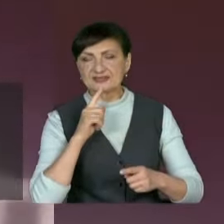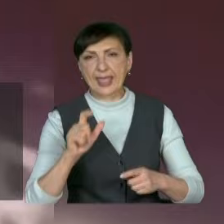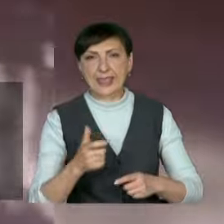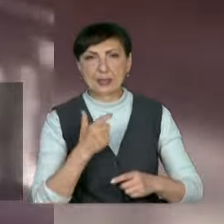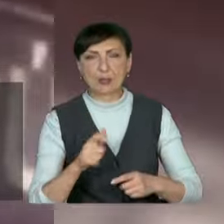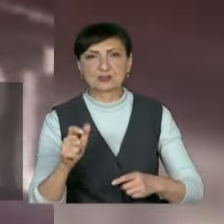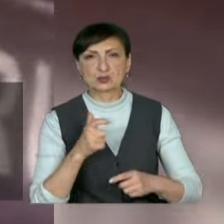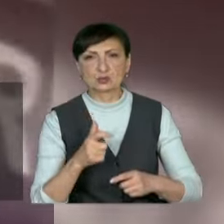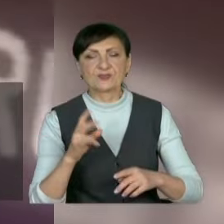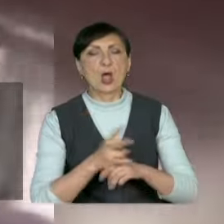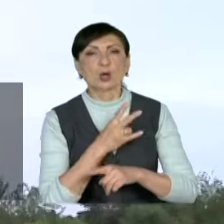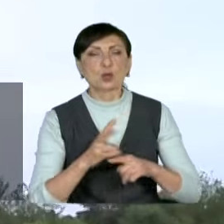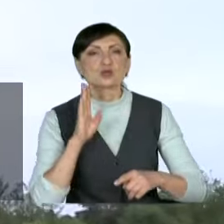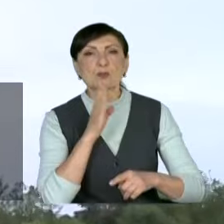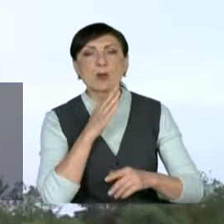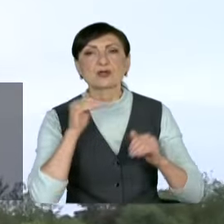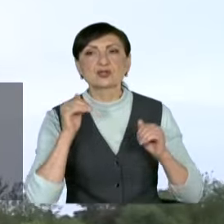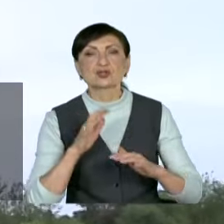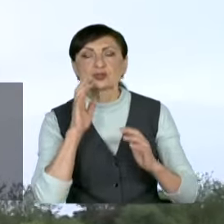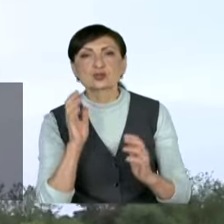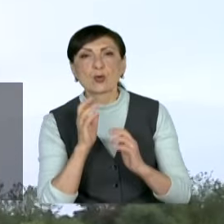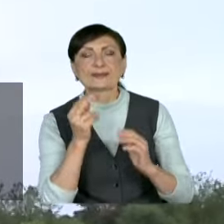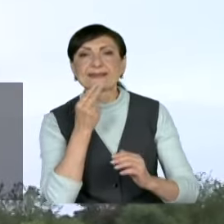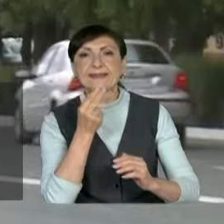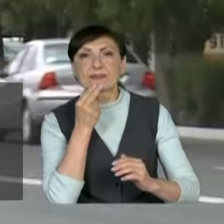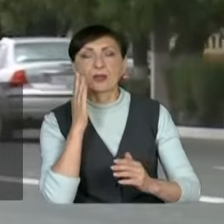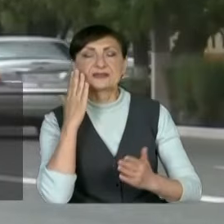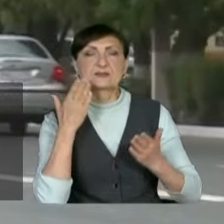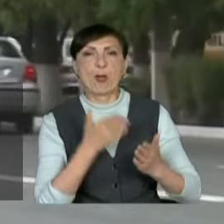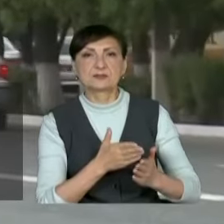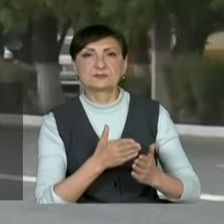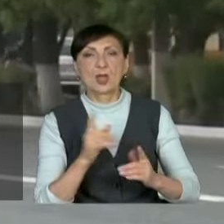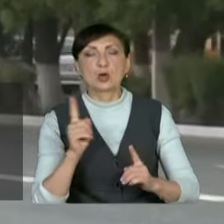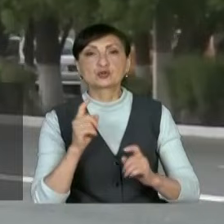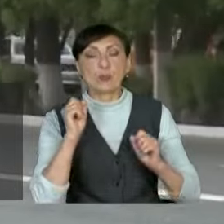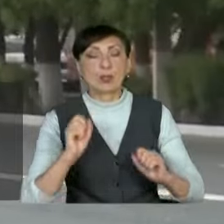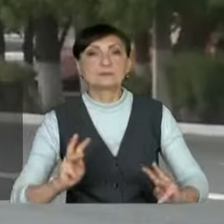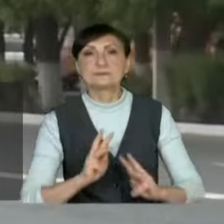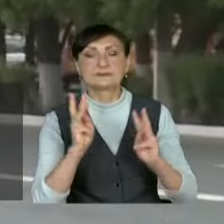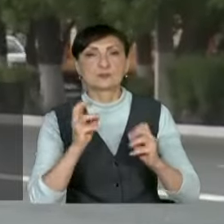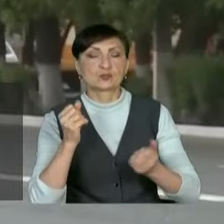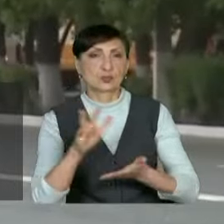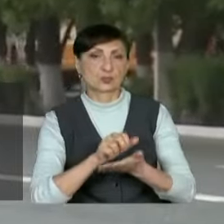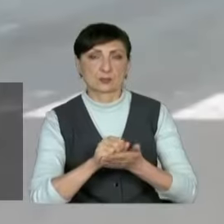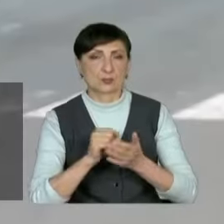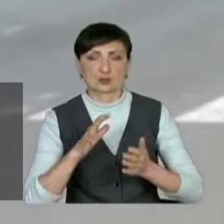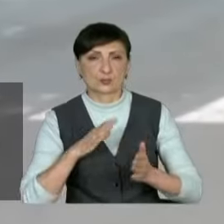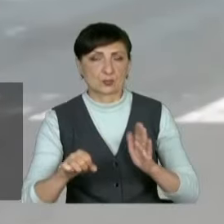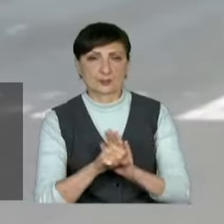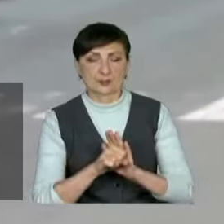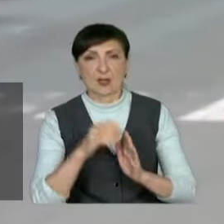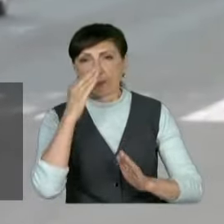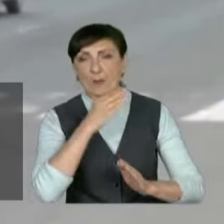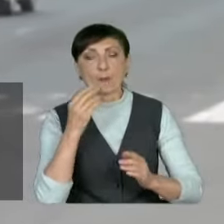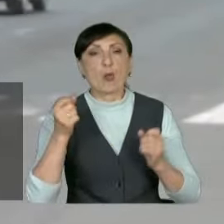Экибастузе. Ночью мать решила согреть на плите еду и легла спать. О том, что могла произойти непоправимое трагедия. Нерадивые